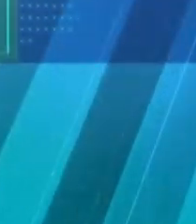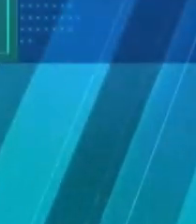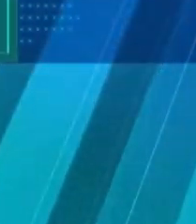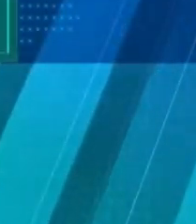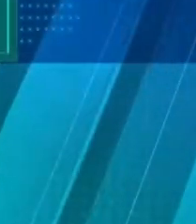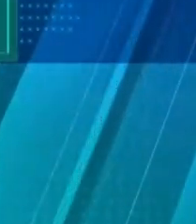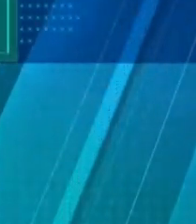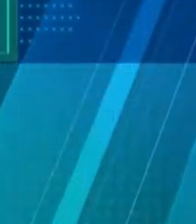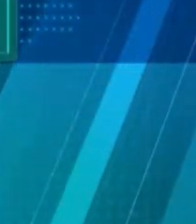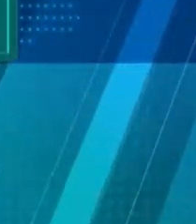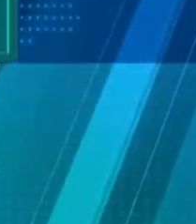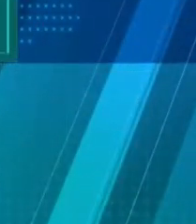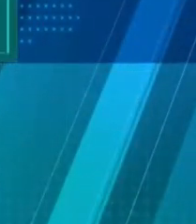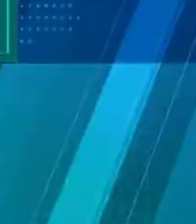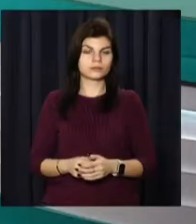Музика